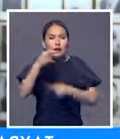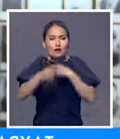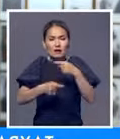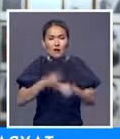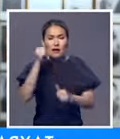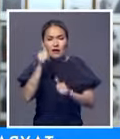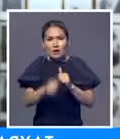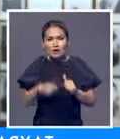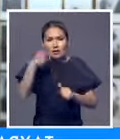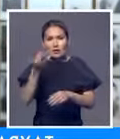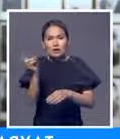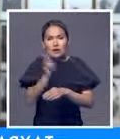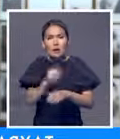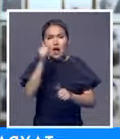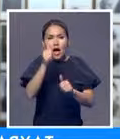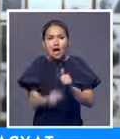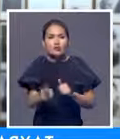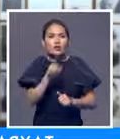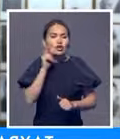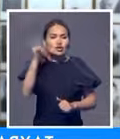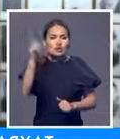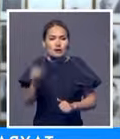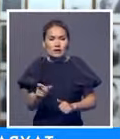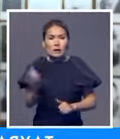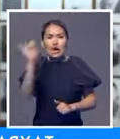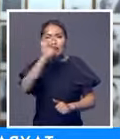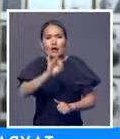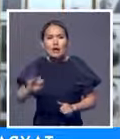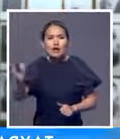жас осындай